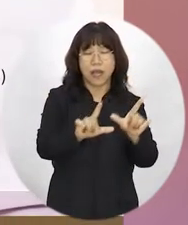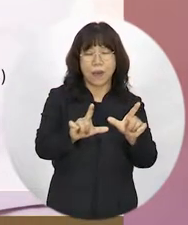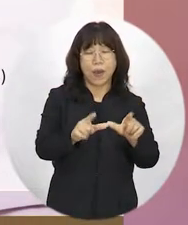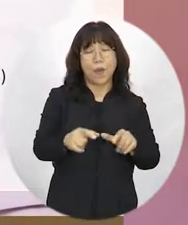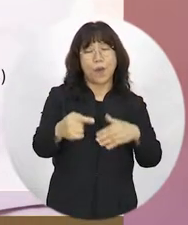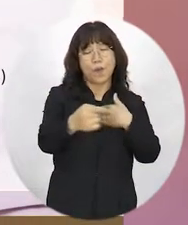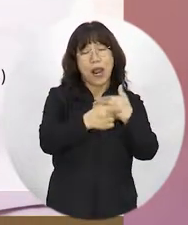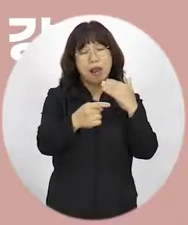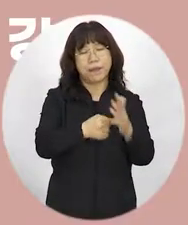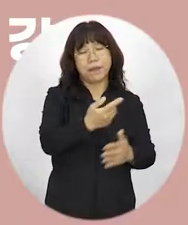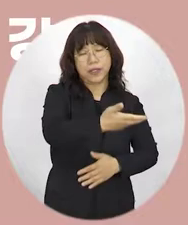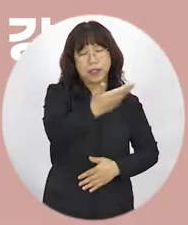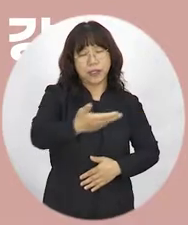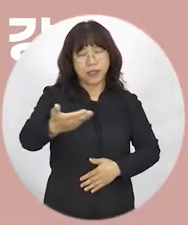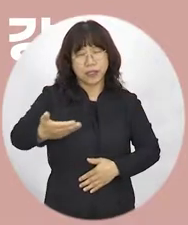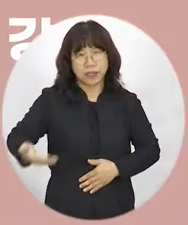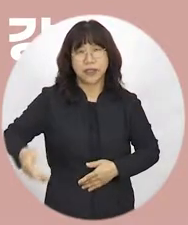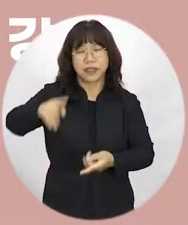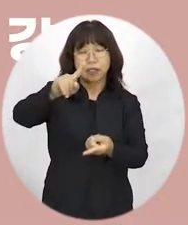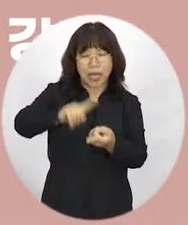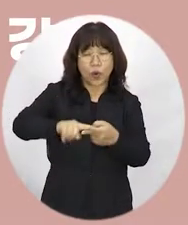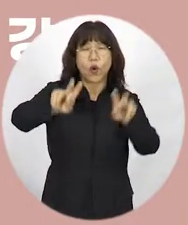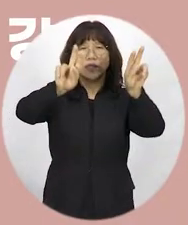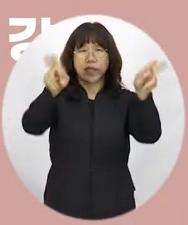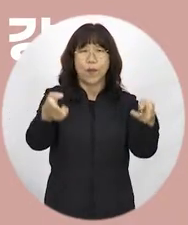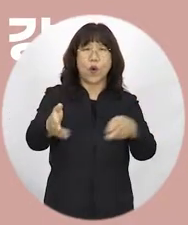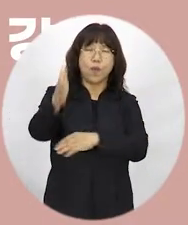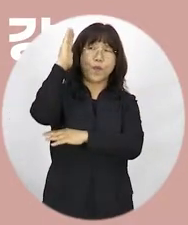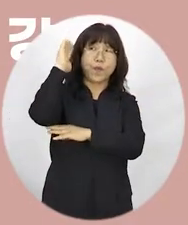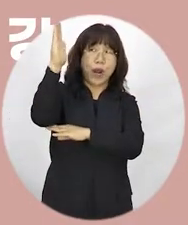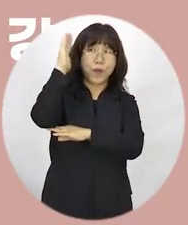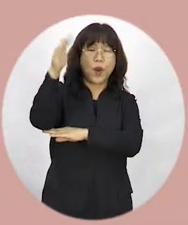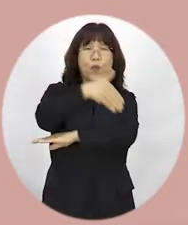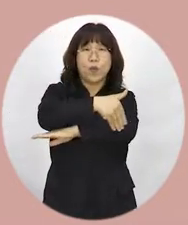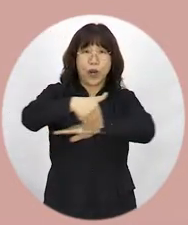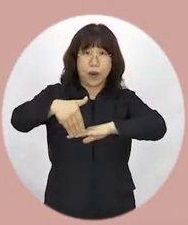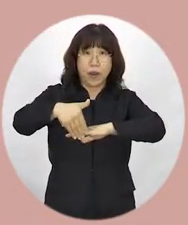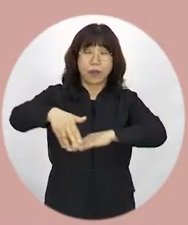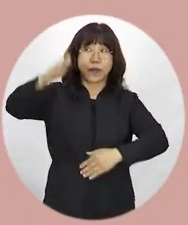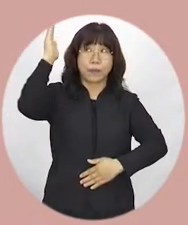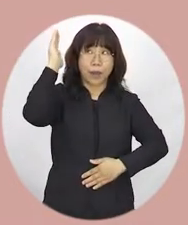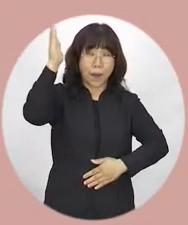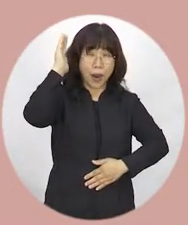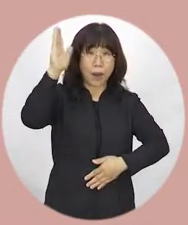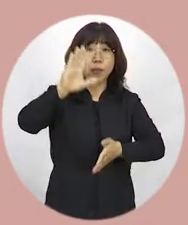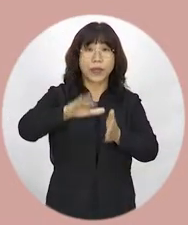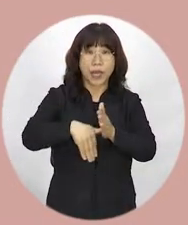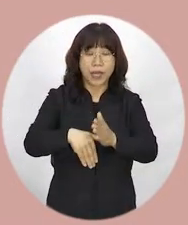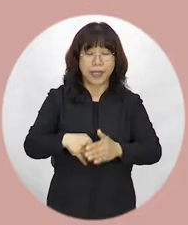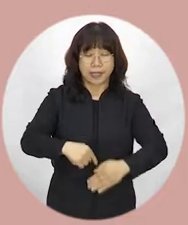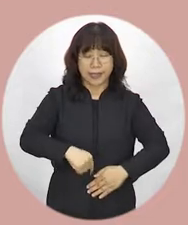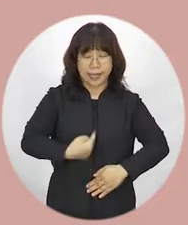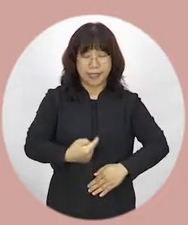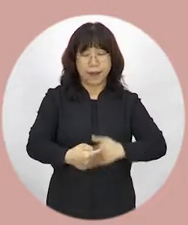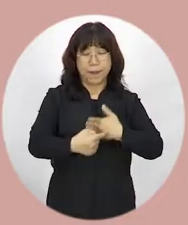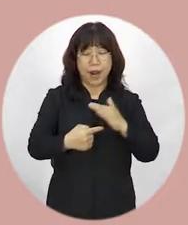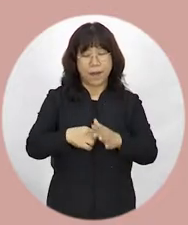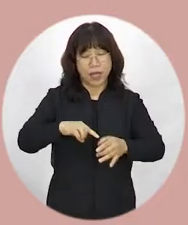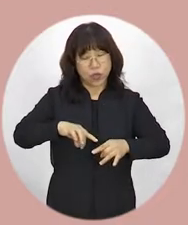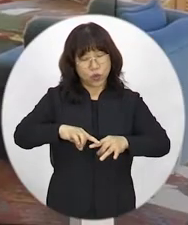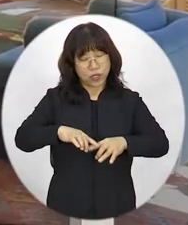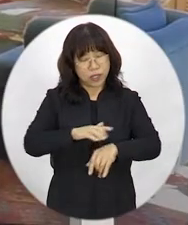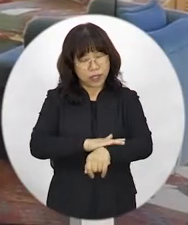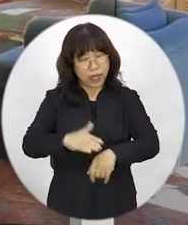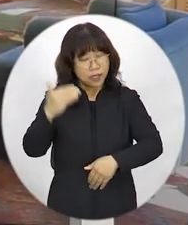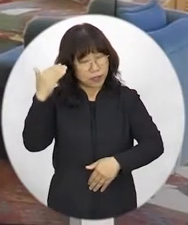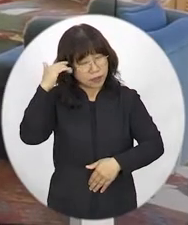마음이 흐르는 대로 후회없이 를 주제로 강연을 진행합니다 지나 양 교수는 강의에서 자신의 마음의 소리를 듣고